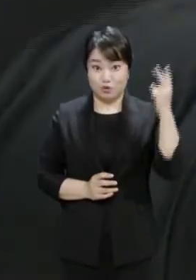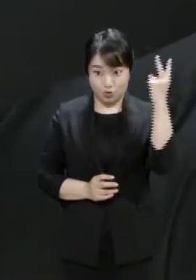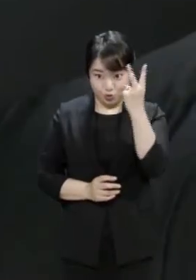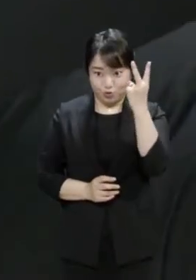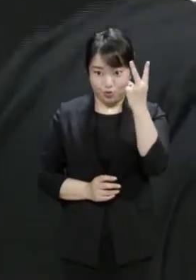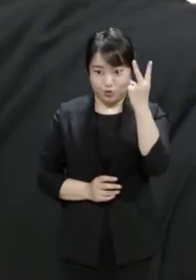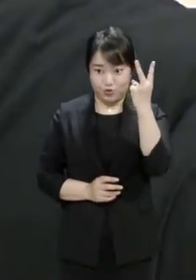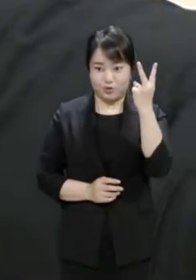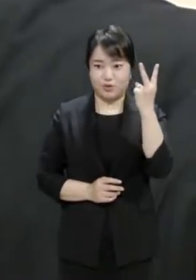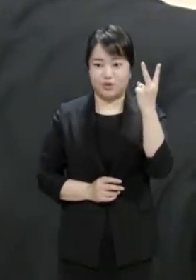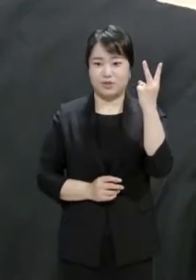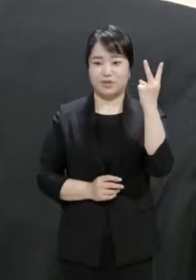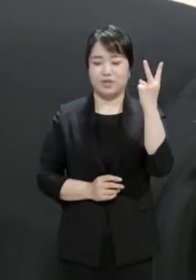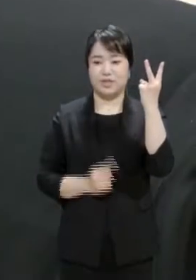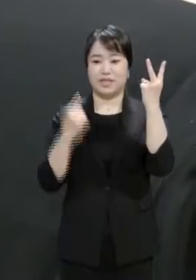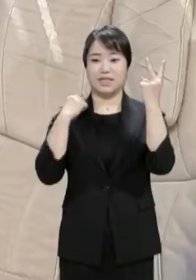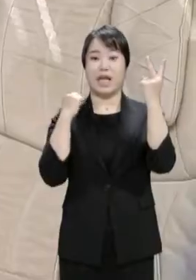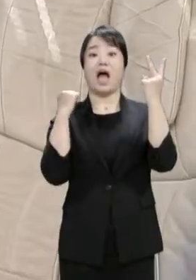둘,